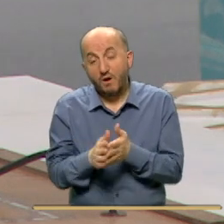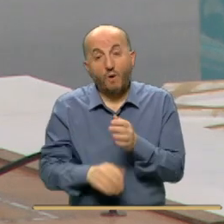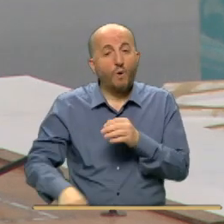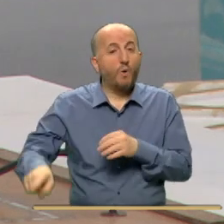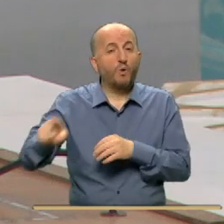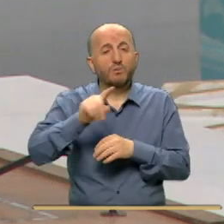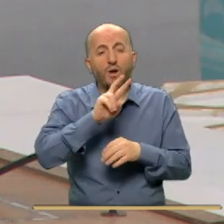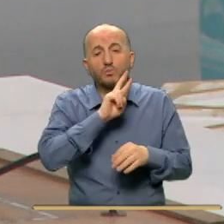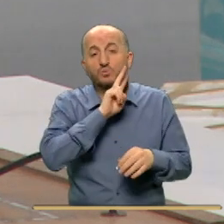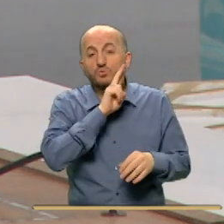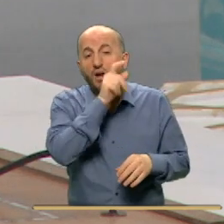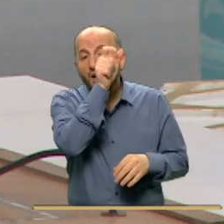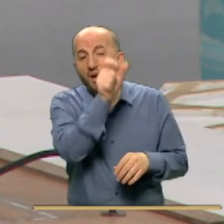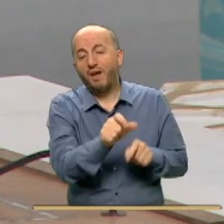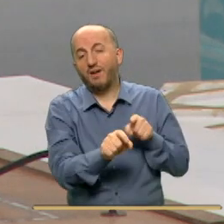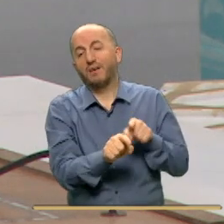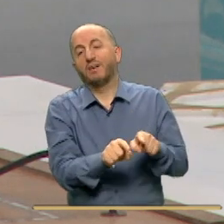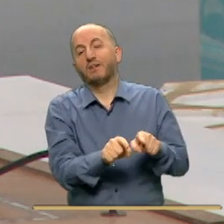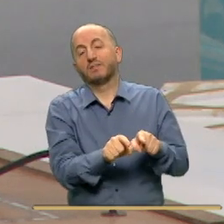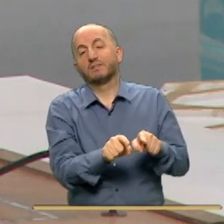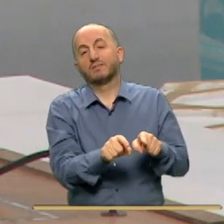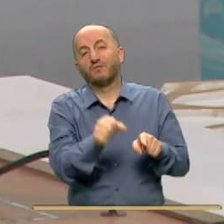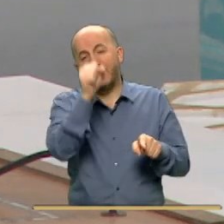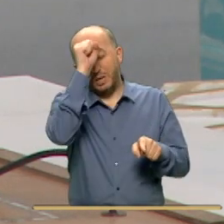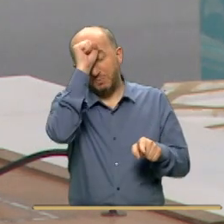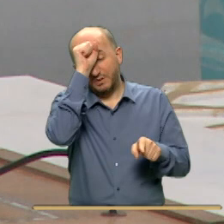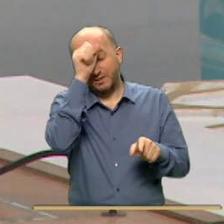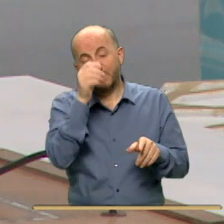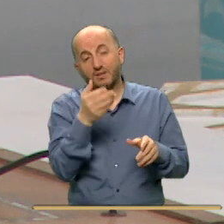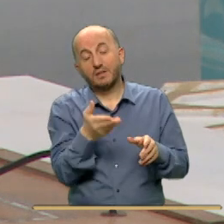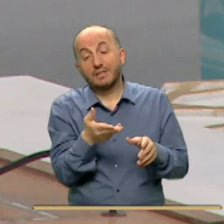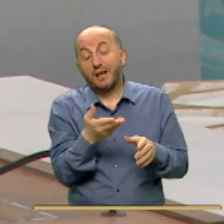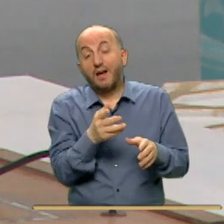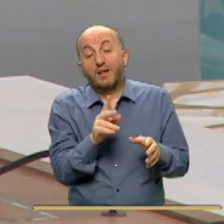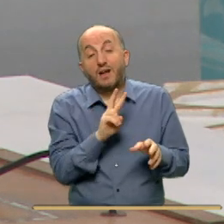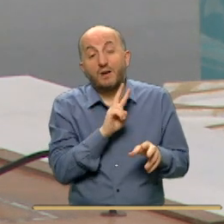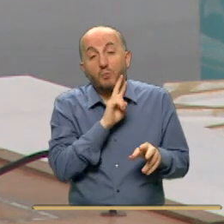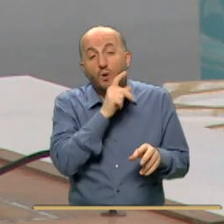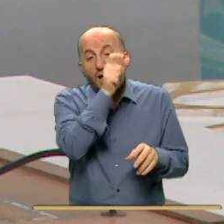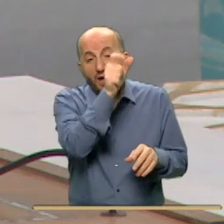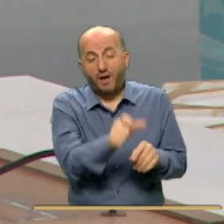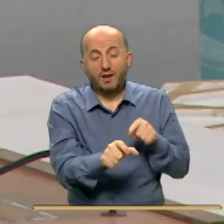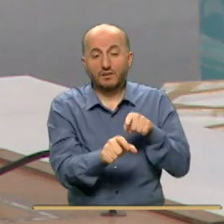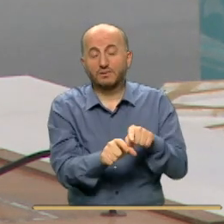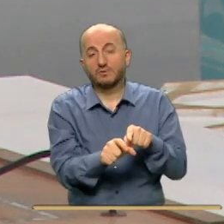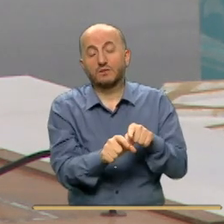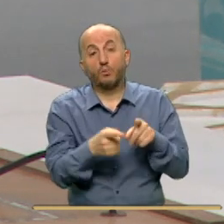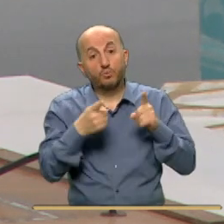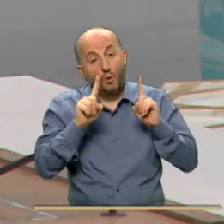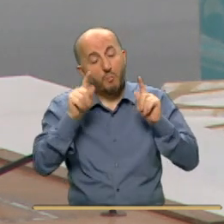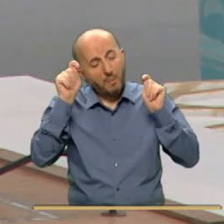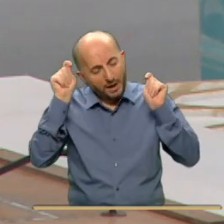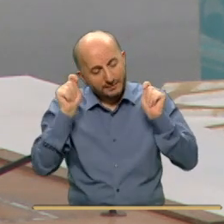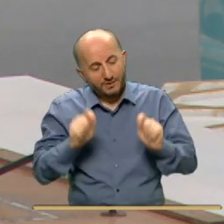onlar fasıkların ta kendileridir. Rabbim fasıklardan eylemesin. Rabbim günahkar kullarını tövbe